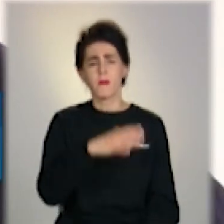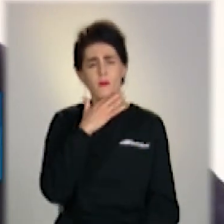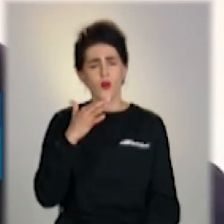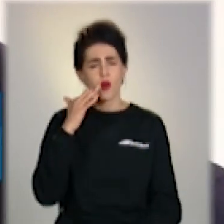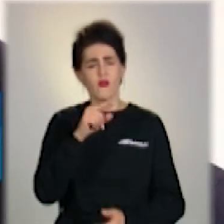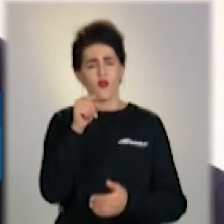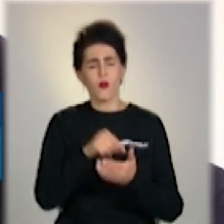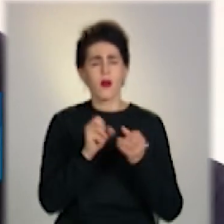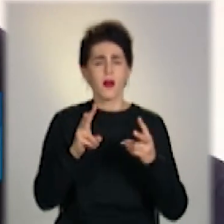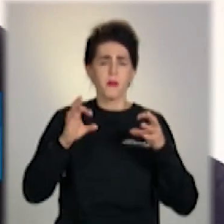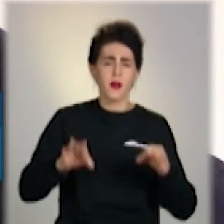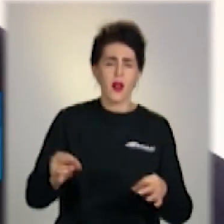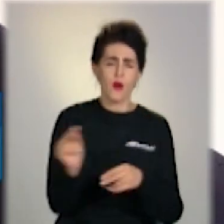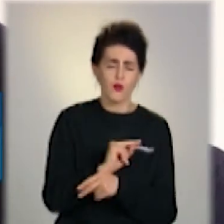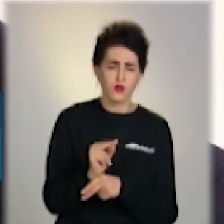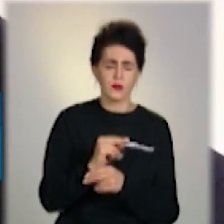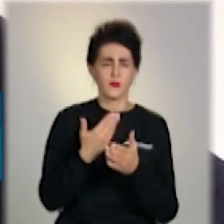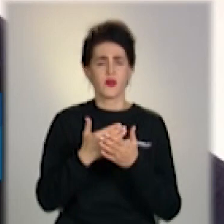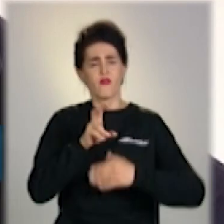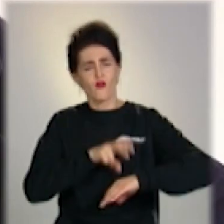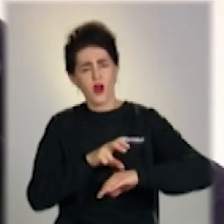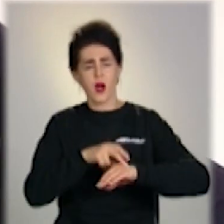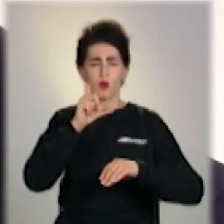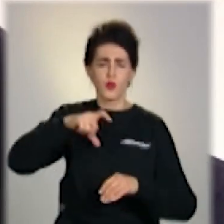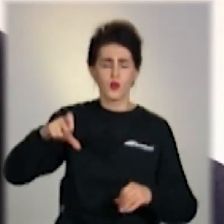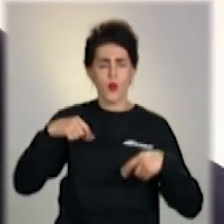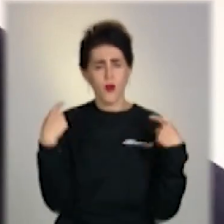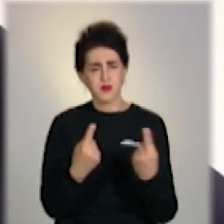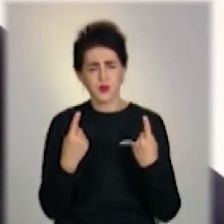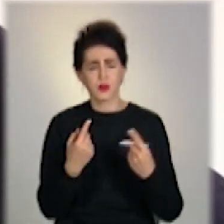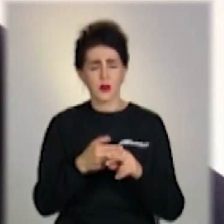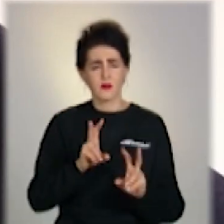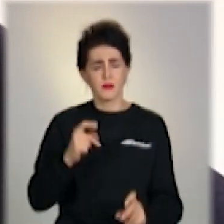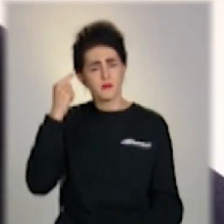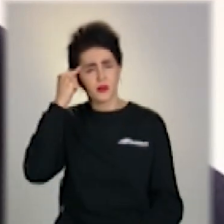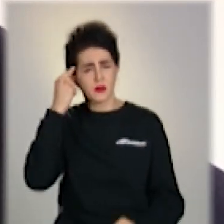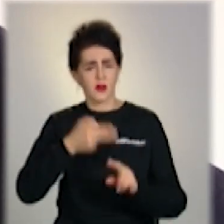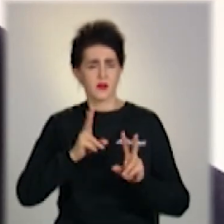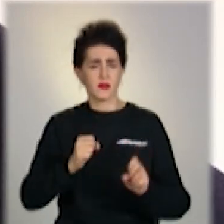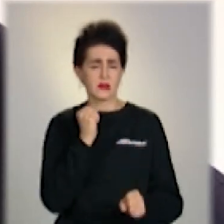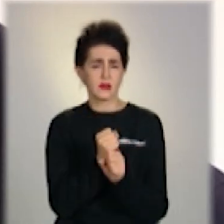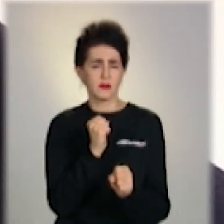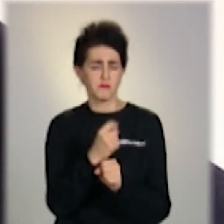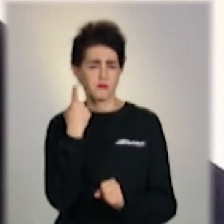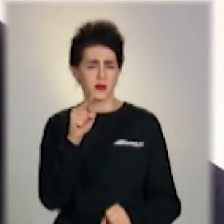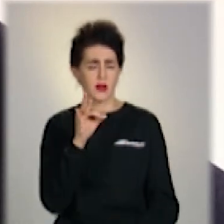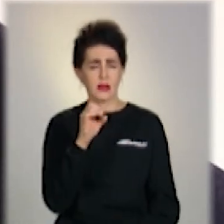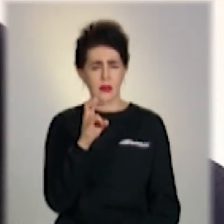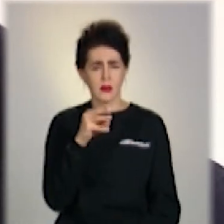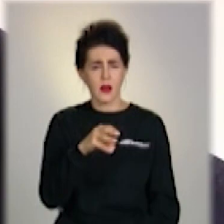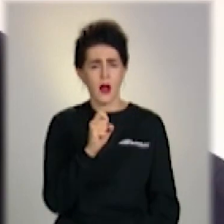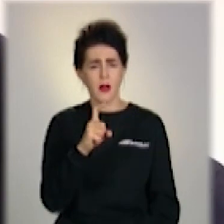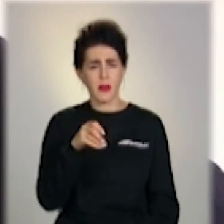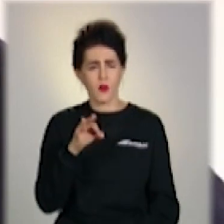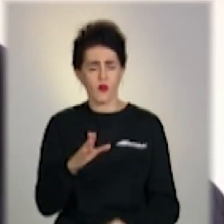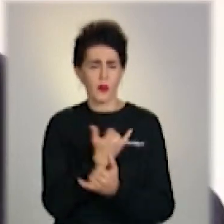перебігу, і до методів лікування, як у лікарів, так і у пересічних громадян. Тому ця ідея фонду Ріната Ахметова у створенні цього проєкту, вона